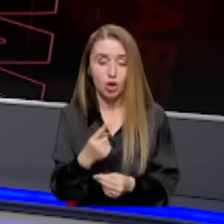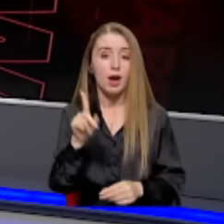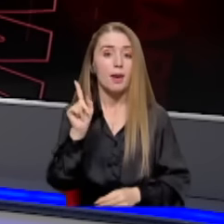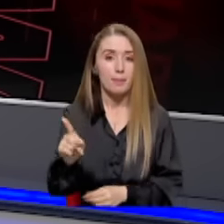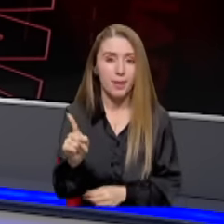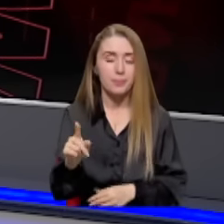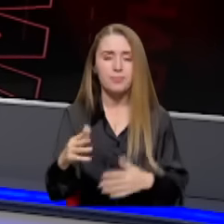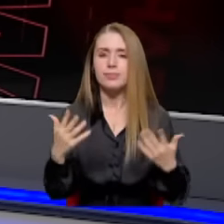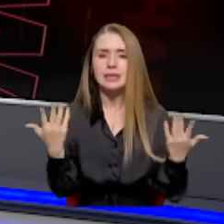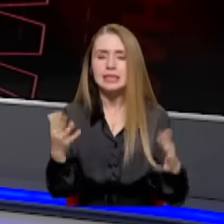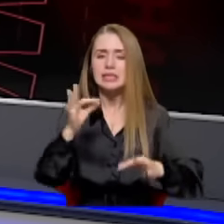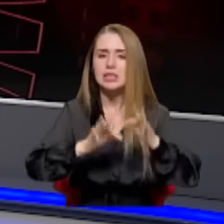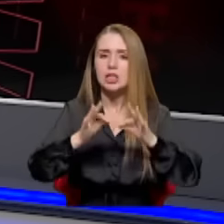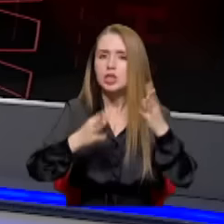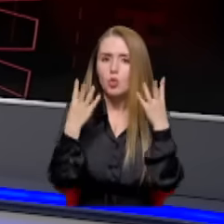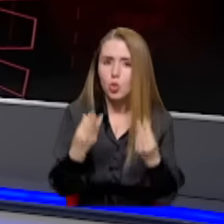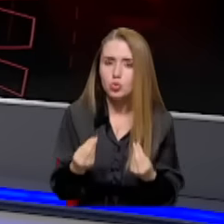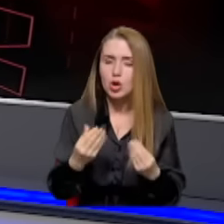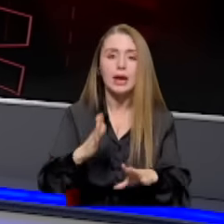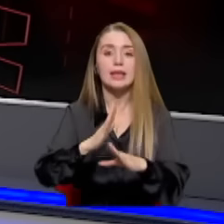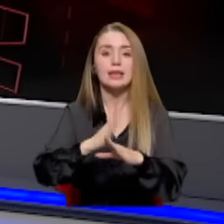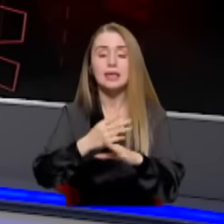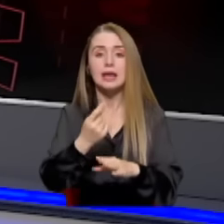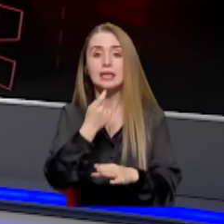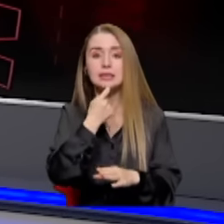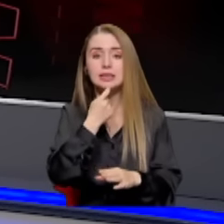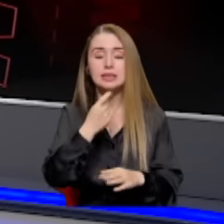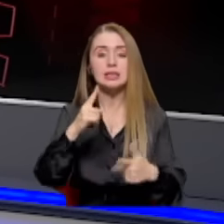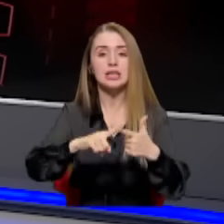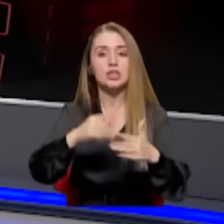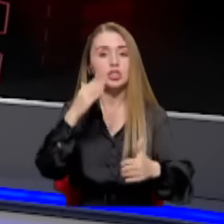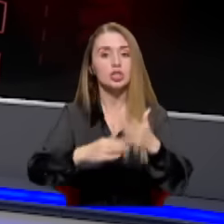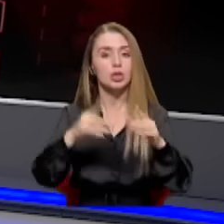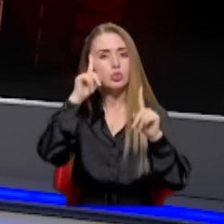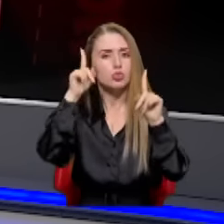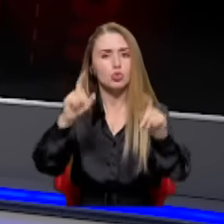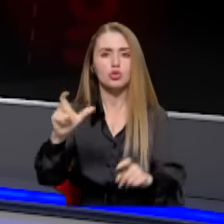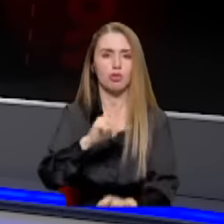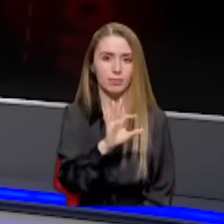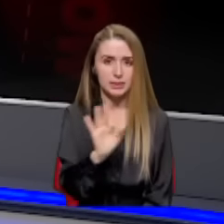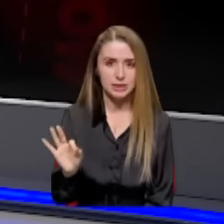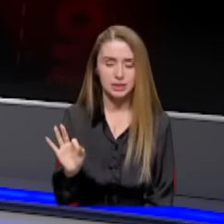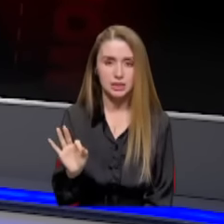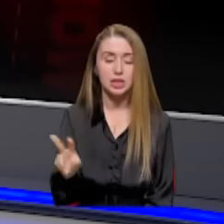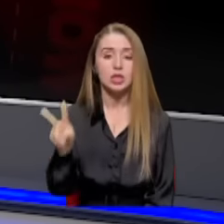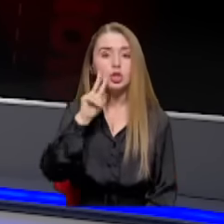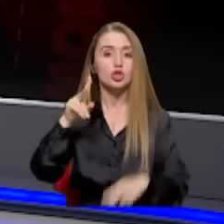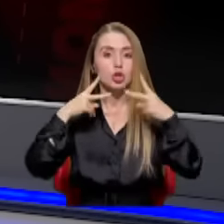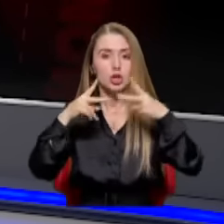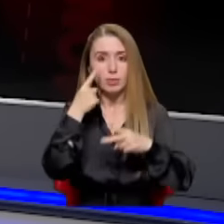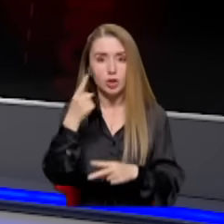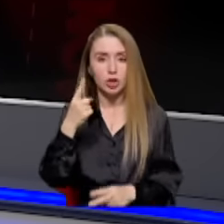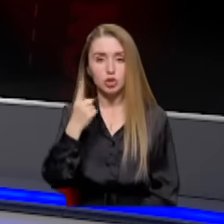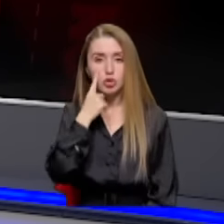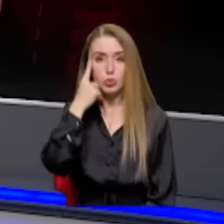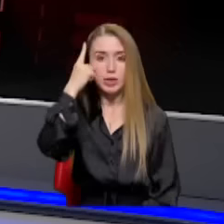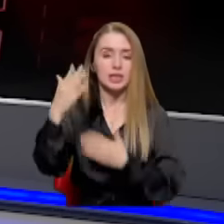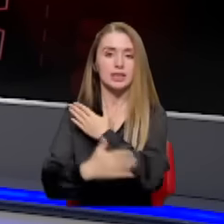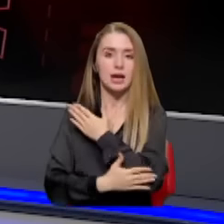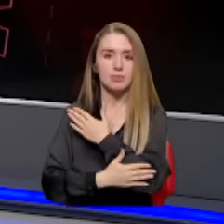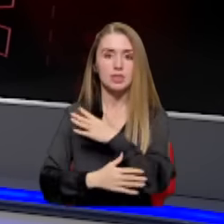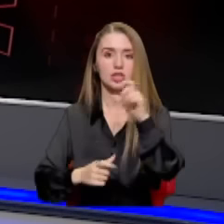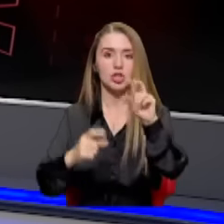Ancak nasıl tasarruf edilecek ve neden yılın ikinci yarısı soruları yanıtsız kaldı. Son açıklamada Cumhurbaşkanı